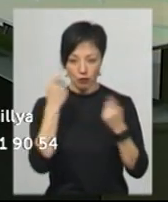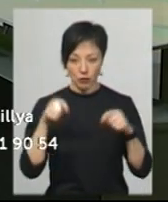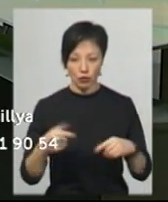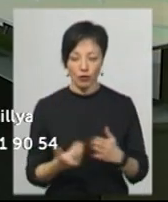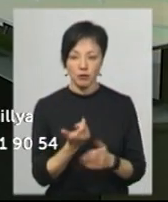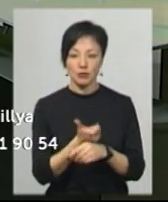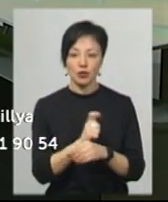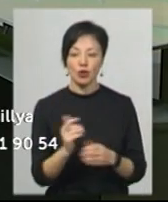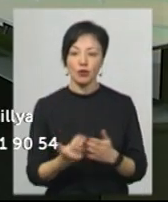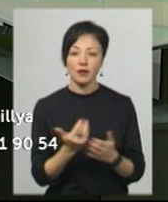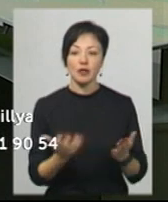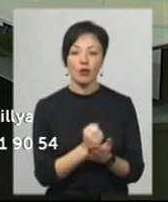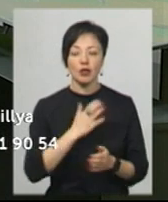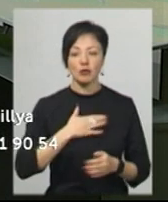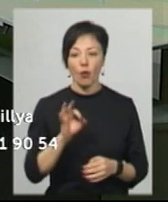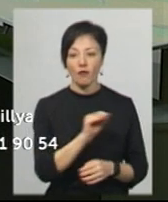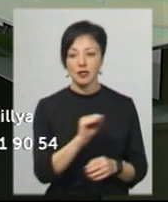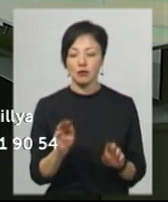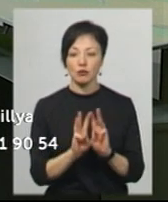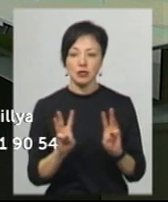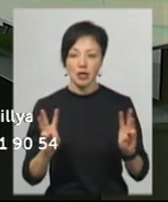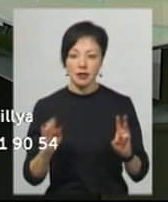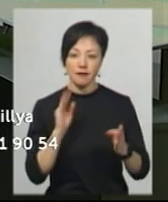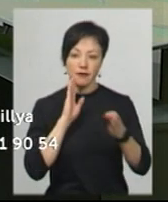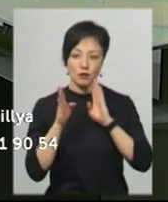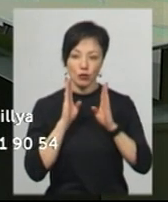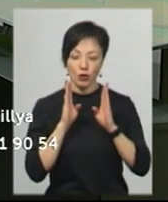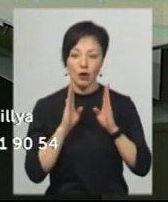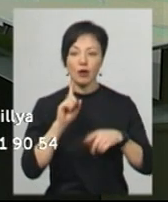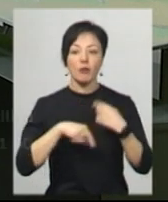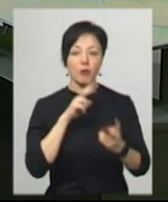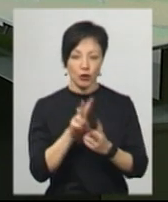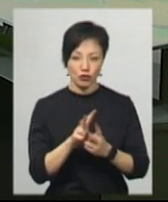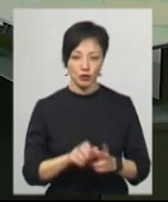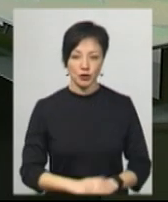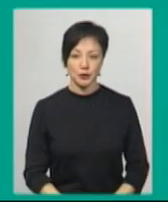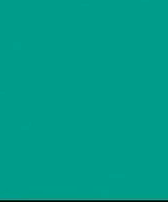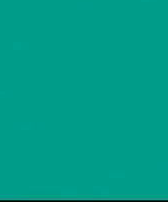цього випуску. Більше новин знаходьте на нашому офіційному сайті та на сторінці у Facebook. Побачимось!